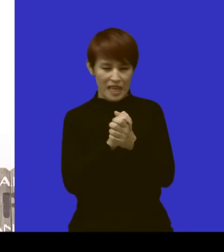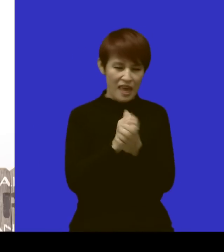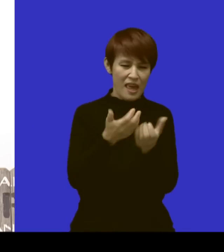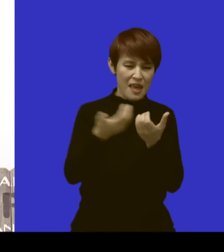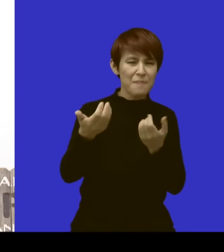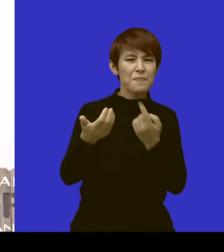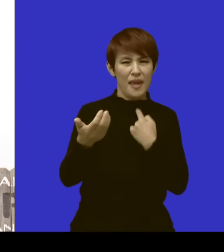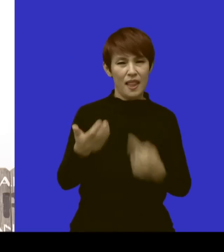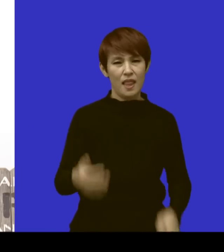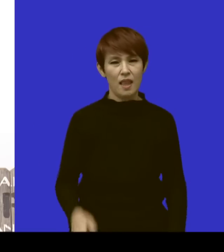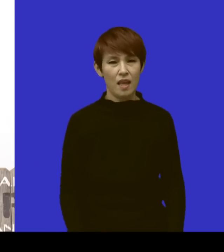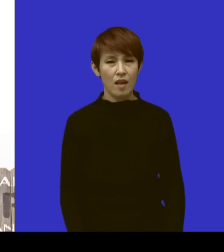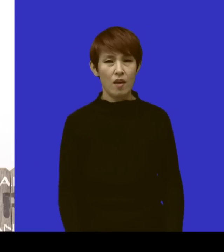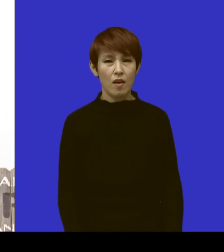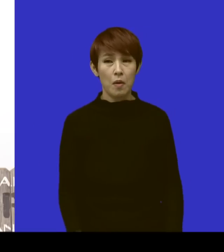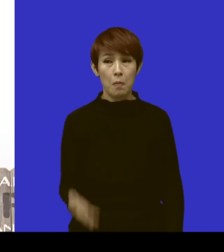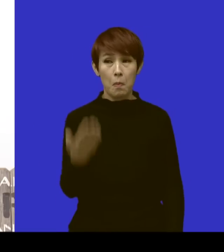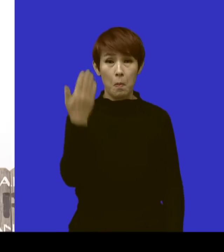아침에